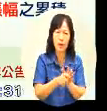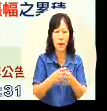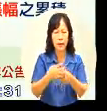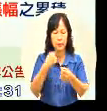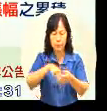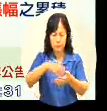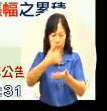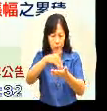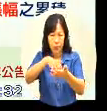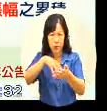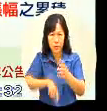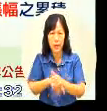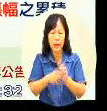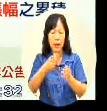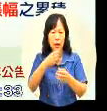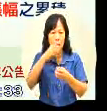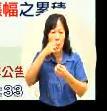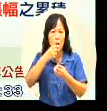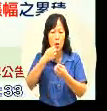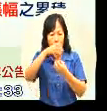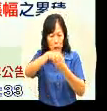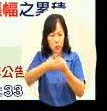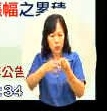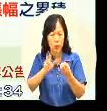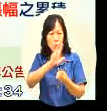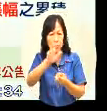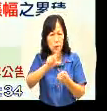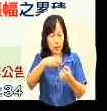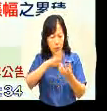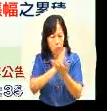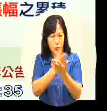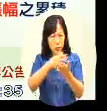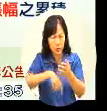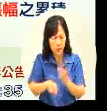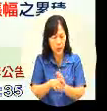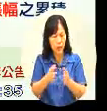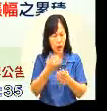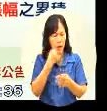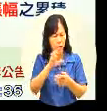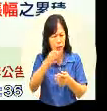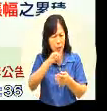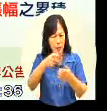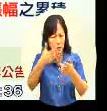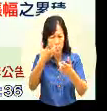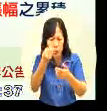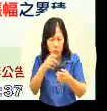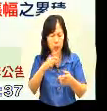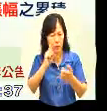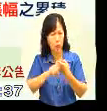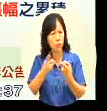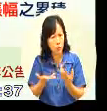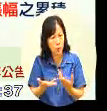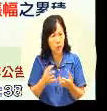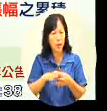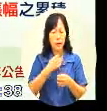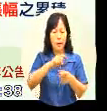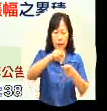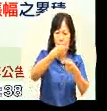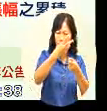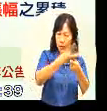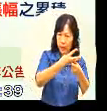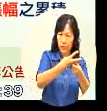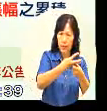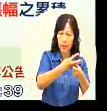这本橘色的预算书里面，你那个地价税要收多少钱才合理呢？应该是根据103